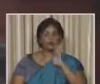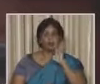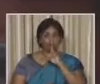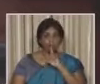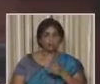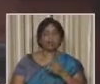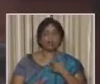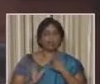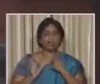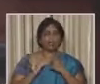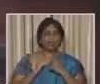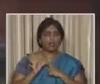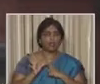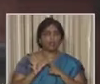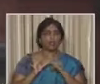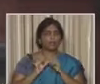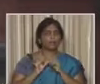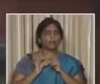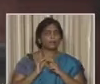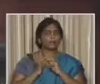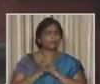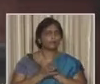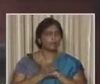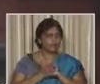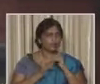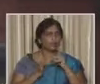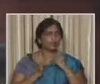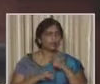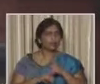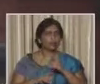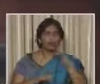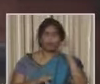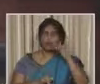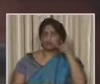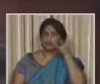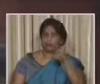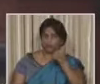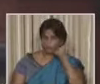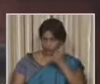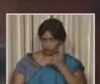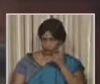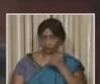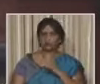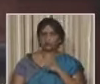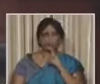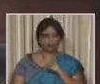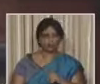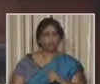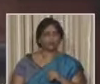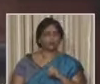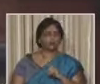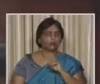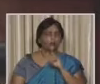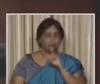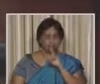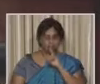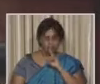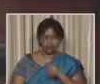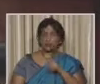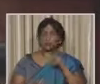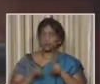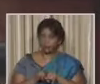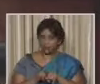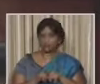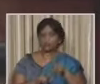அவருடைய சாட்சியத்தின் போது அபுஹீன் என்கின்ற ஒருவர் அடிக்கடி சஹரானுடன் தொலைபேசியில் பேசியதாக குறிப்பிடுகிறார்.